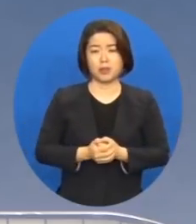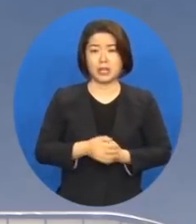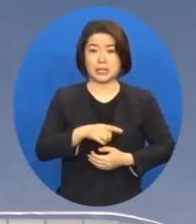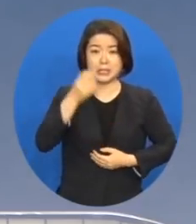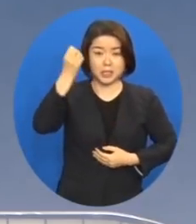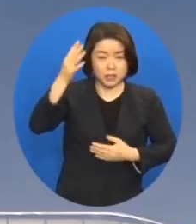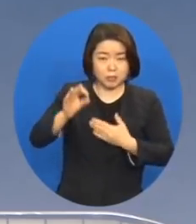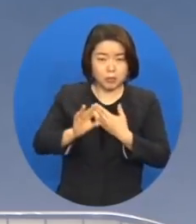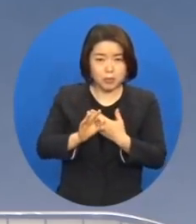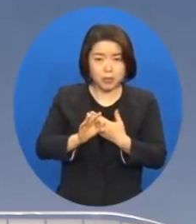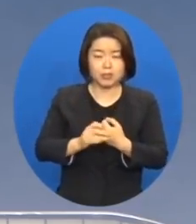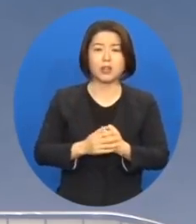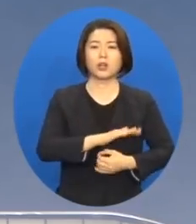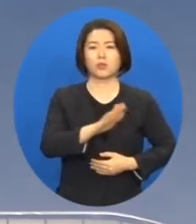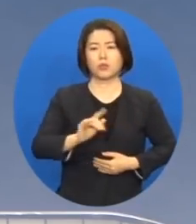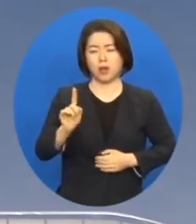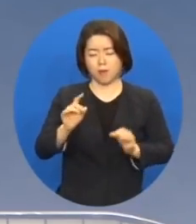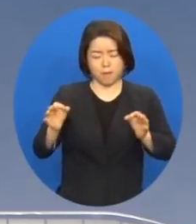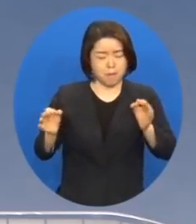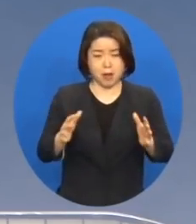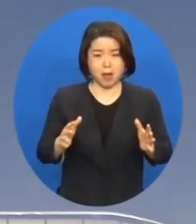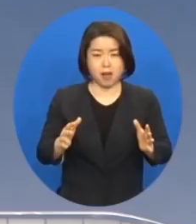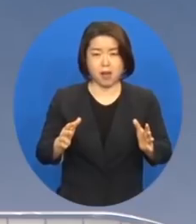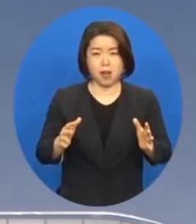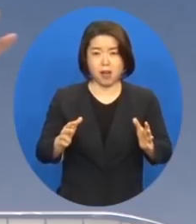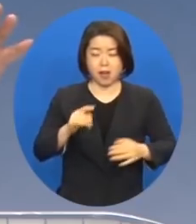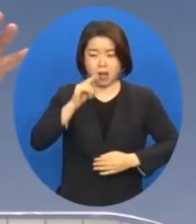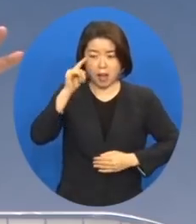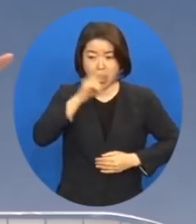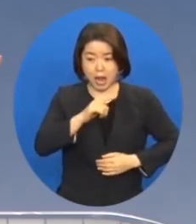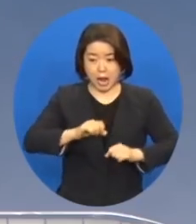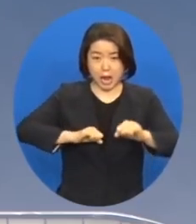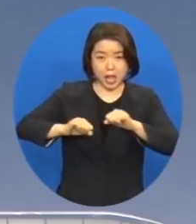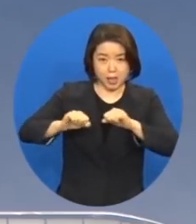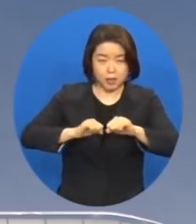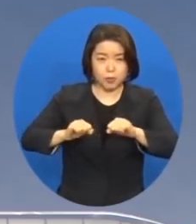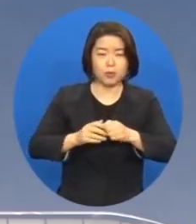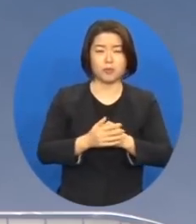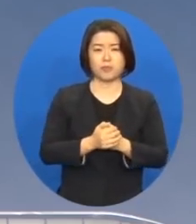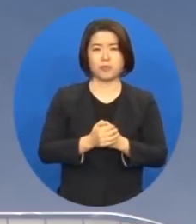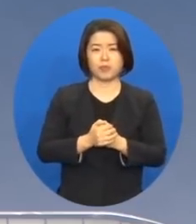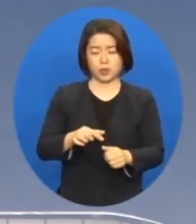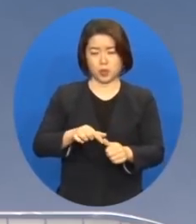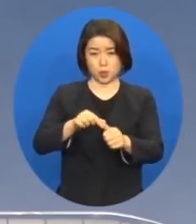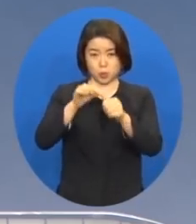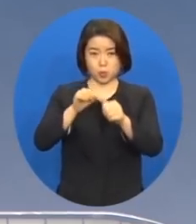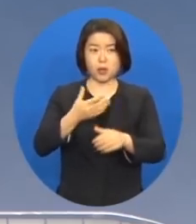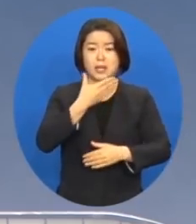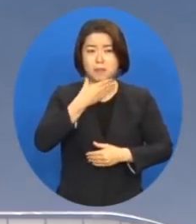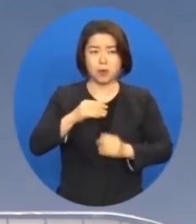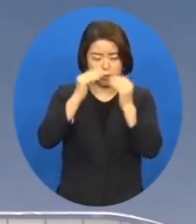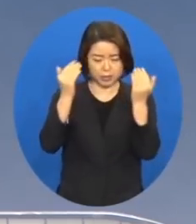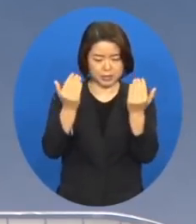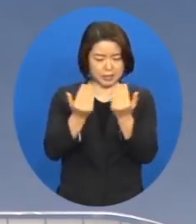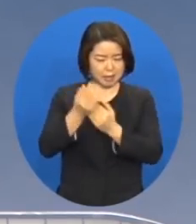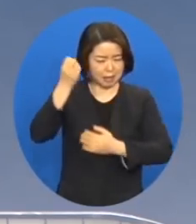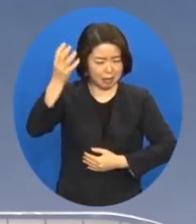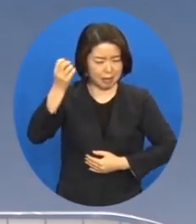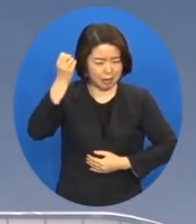잊어버리면 우리는 어느 순간에 그냥 악을 저지르고 그리고 구원의 복을 다 잃어버리는